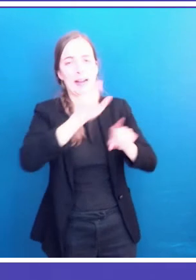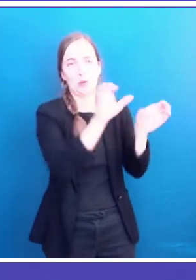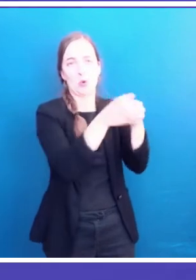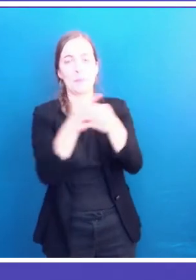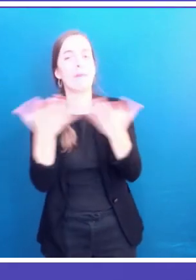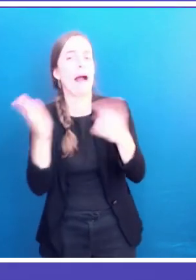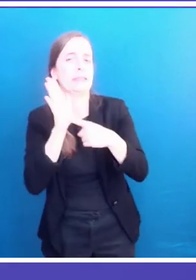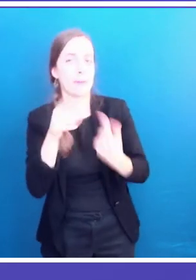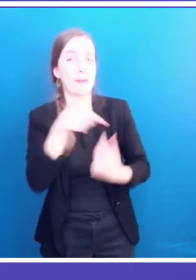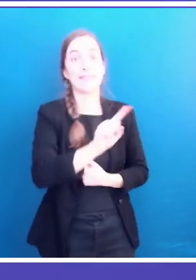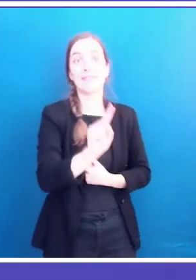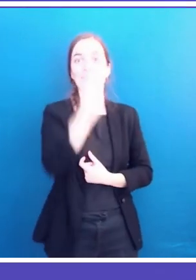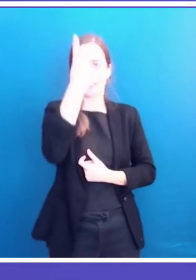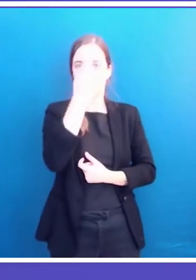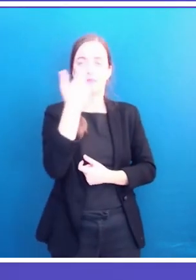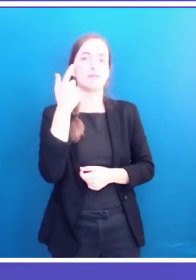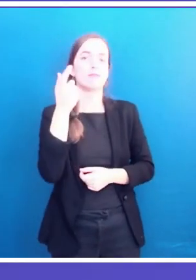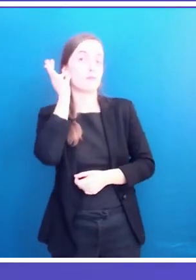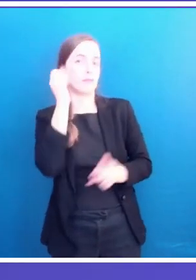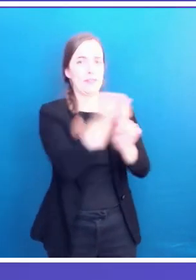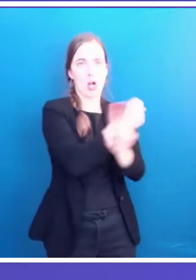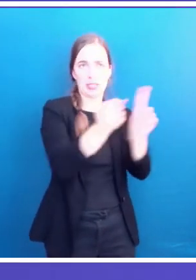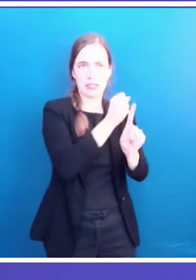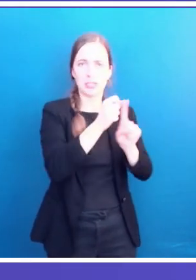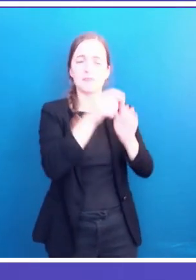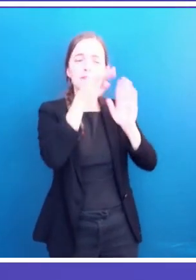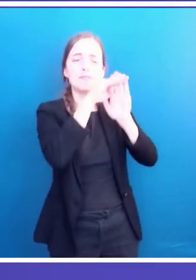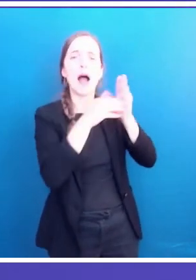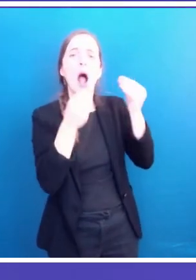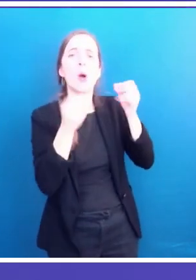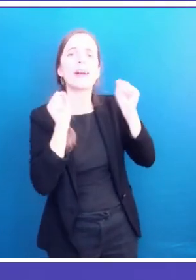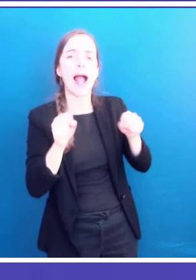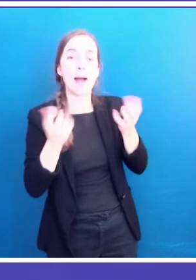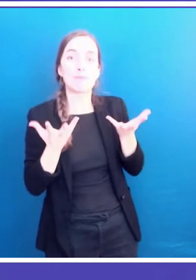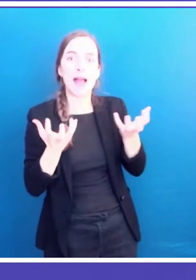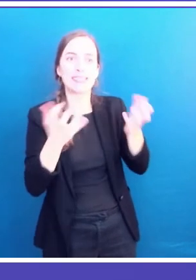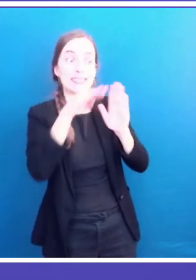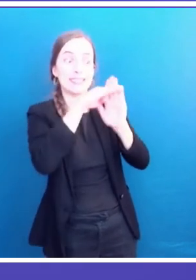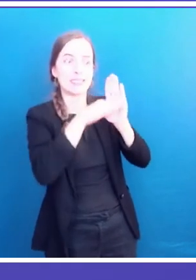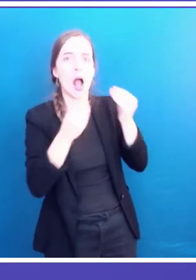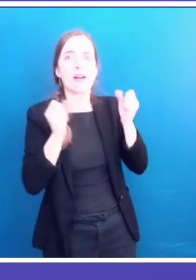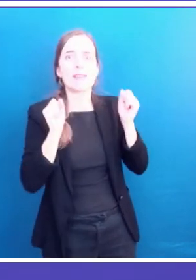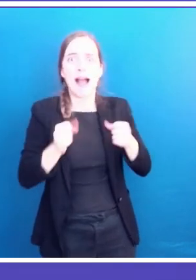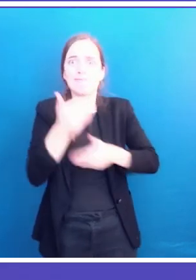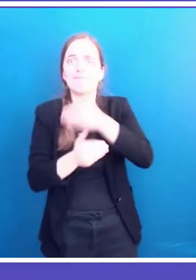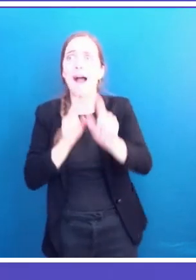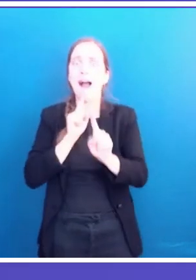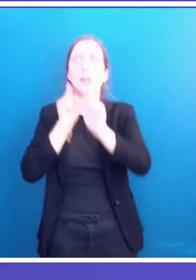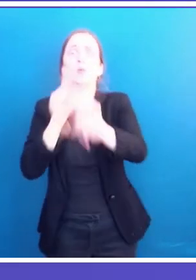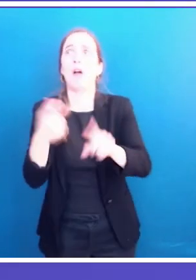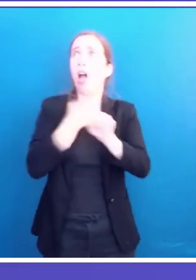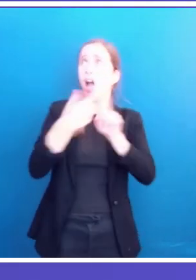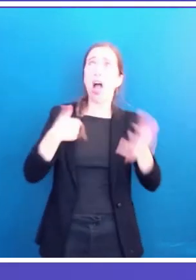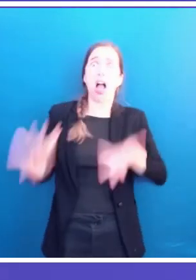مختلف المؤسسات. أولا النساء اللواتي يعانين من العنف، إذن